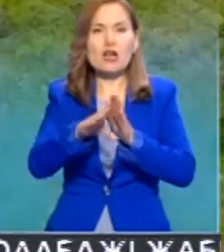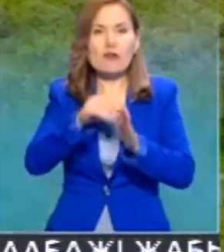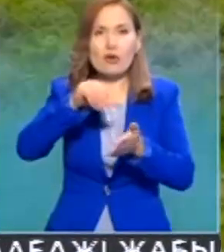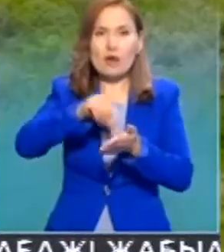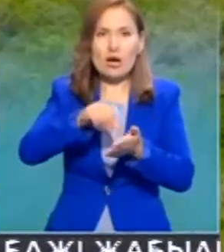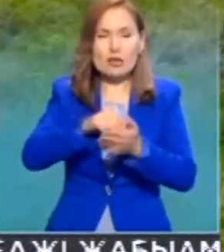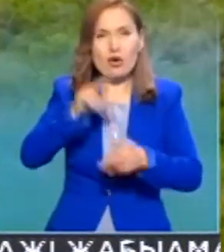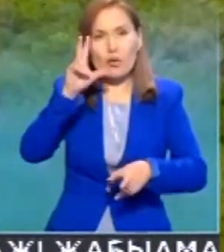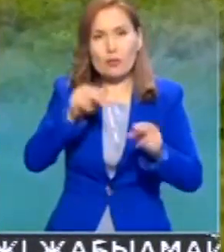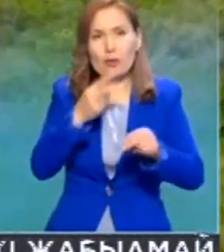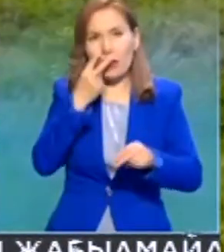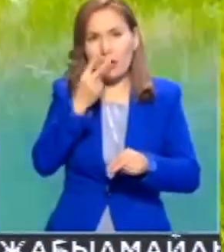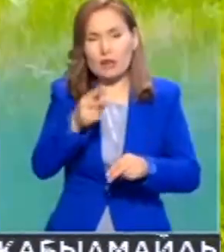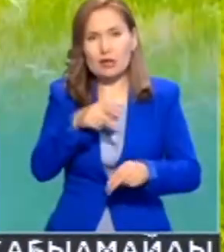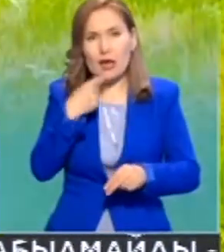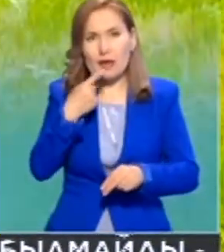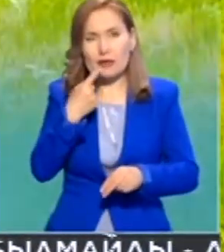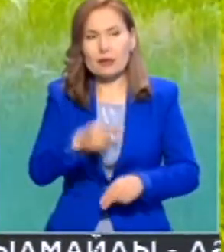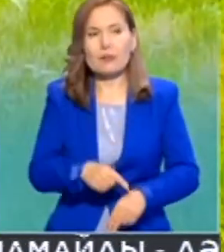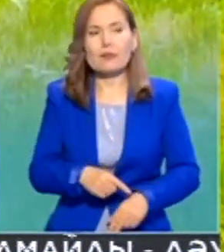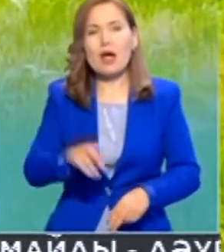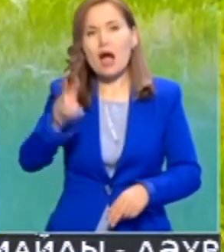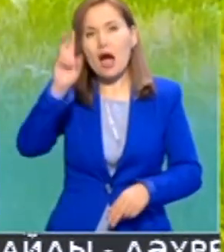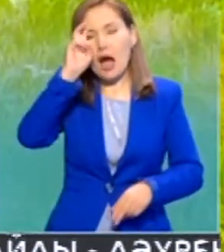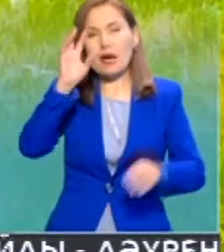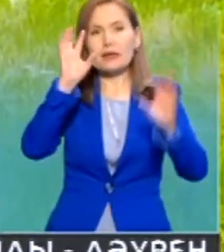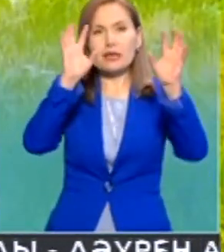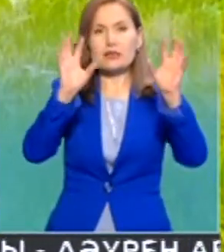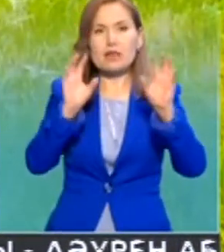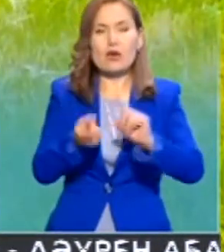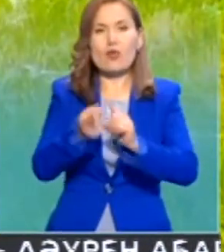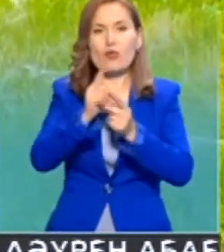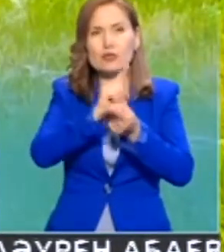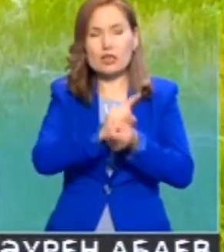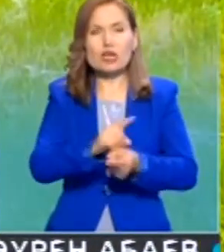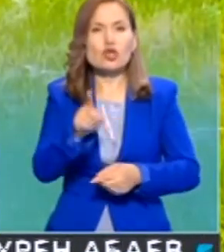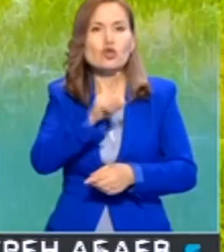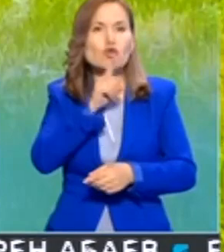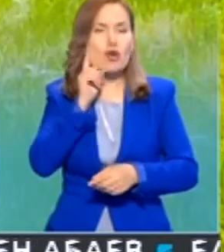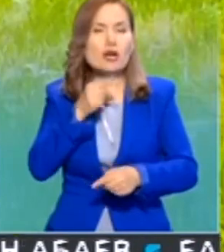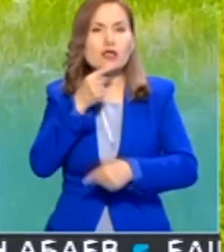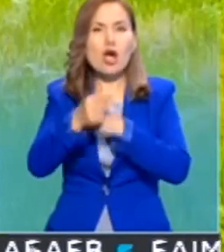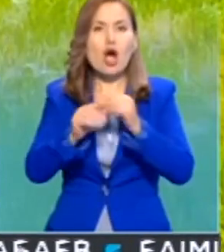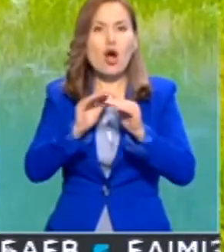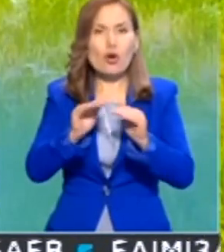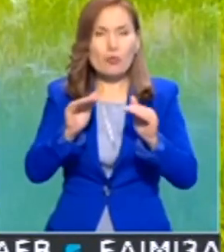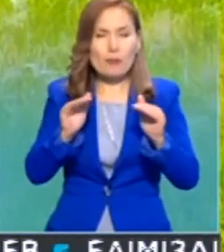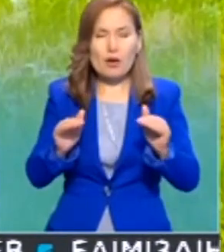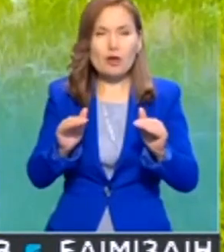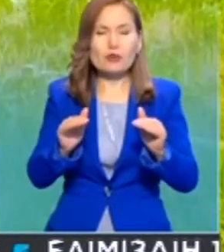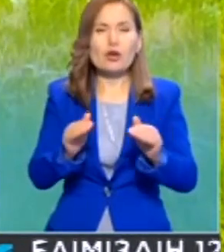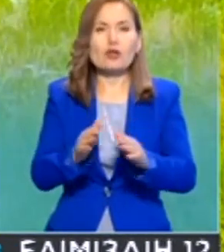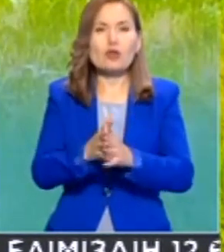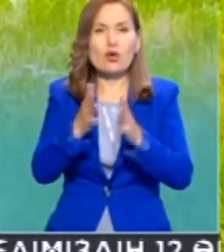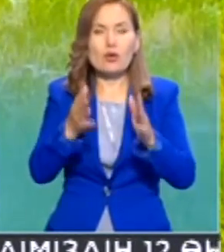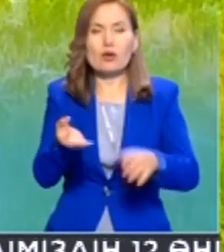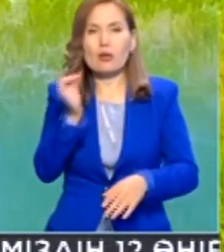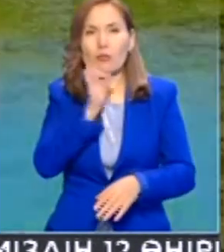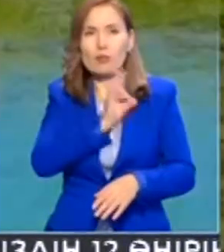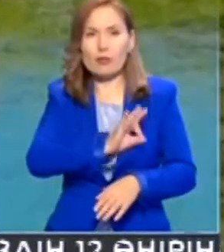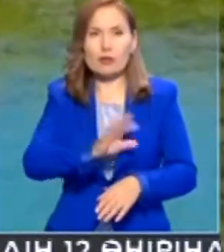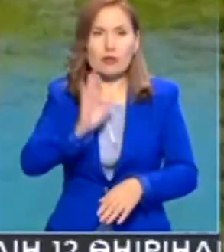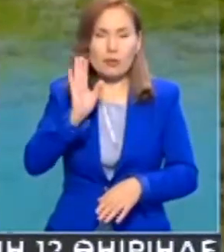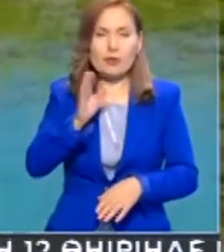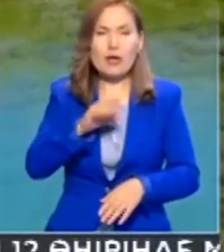білдірді. Ата заңымыздың өзгергені жас ұрпаққа, жас келешек буынға бір өзінің пайдасын тигізеді.